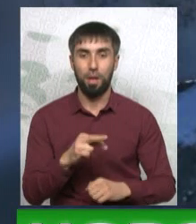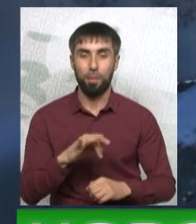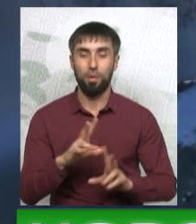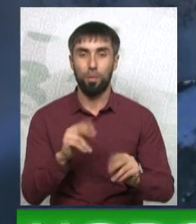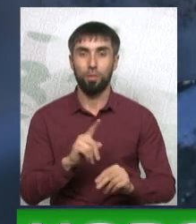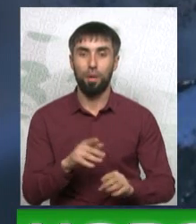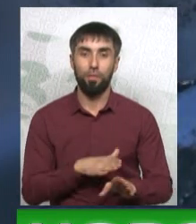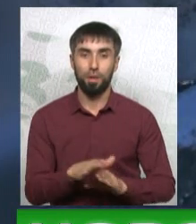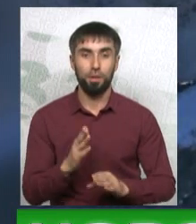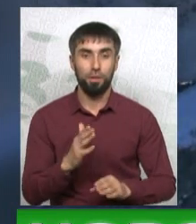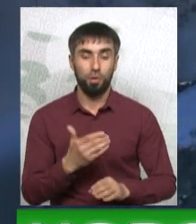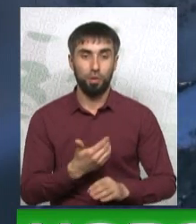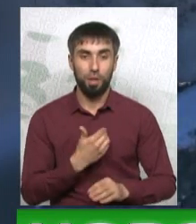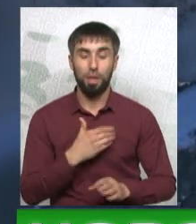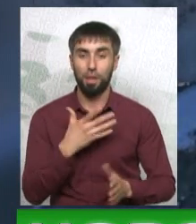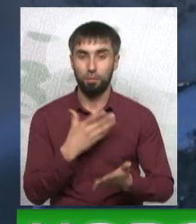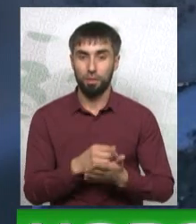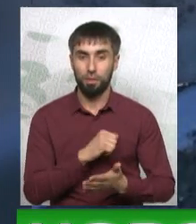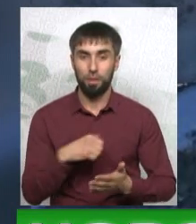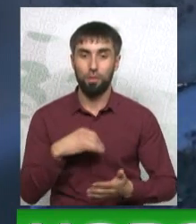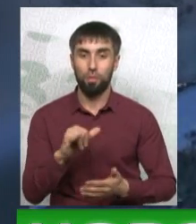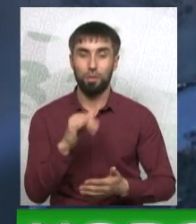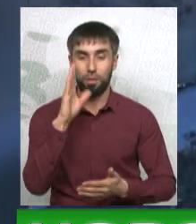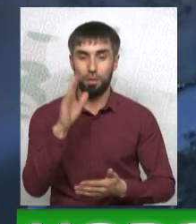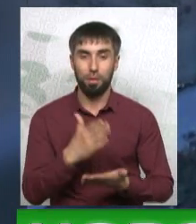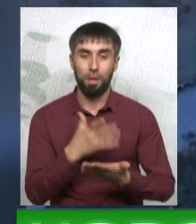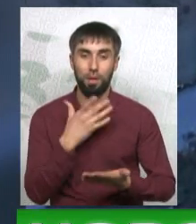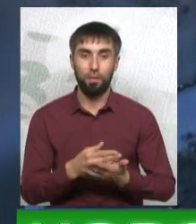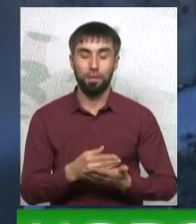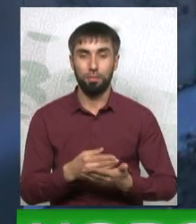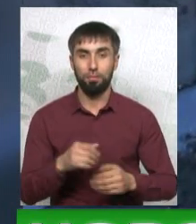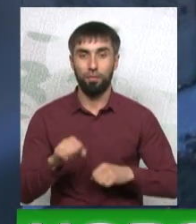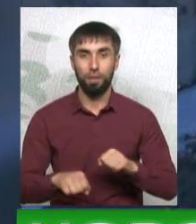пообещал, что выполнит желание лично. Отныне у мальчика есть собственный транспорт.